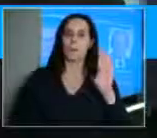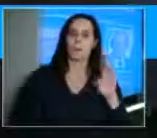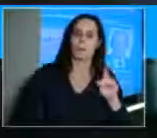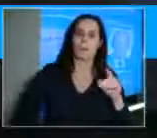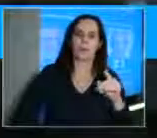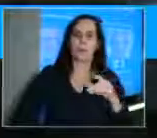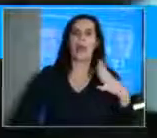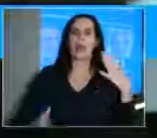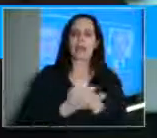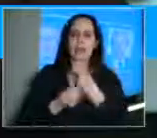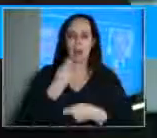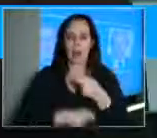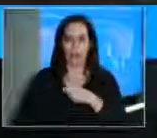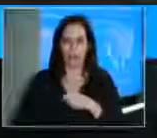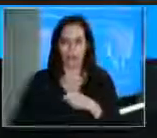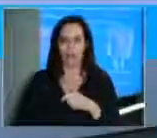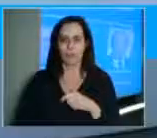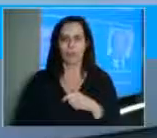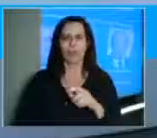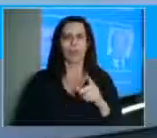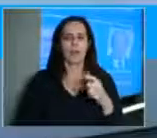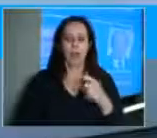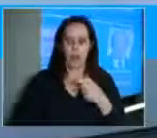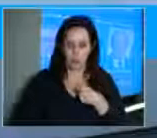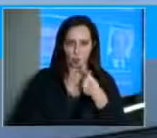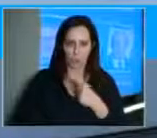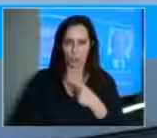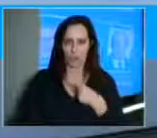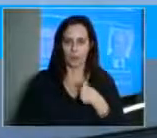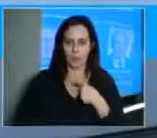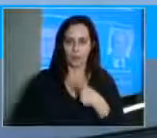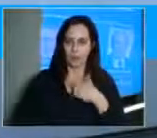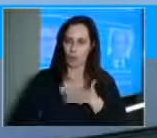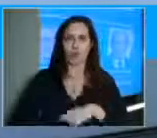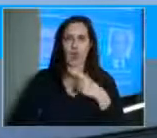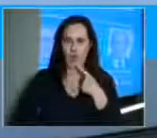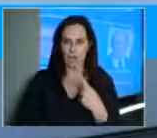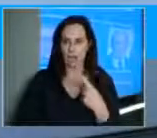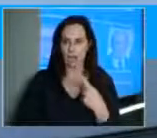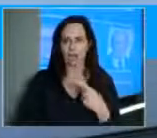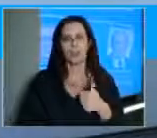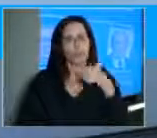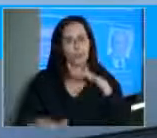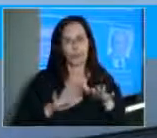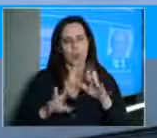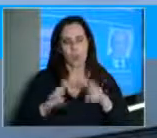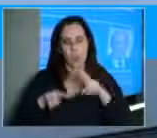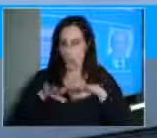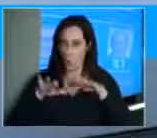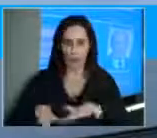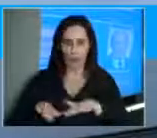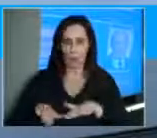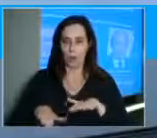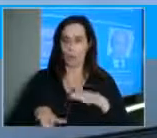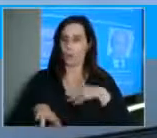על ההישגים הכלכליים שלנו. אז איך אנחנו נדבר על ההישגים הכלכליים? אני אומרת לך, אז אני רק רוצה לומר שראש הממשלה יכל להישאר פה,